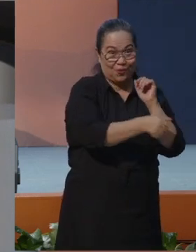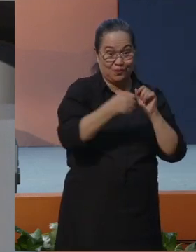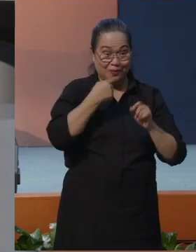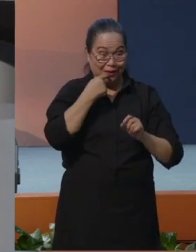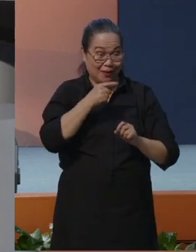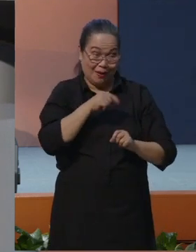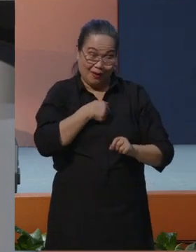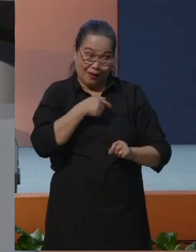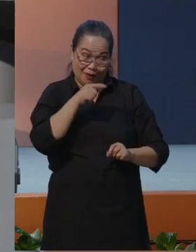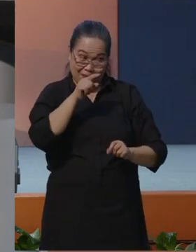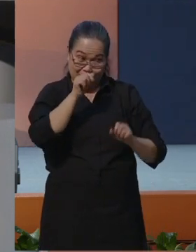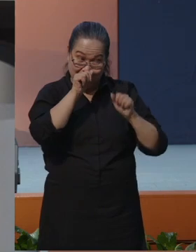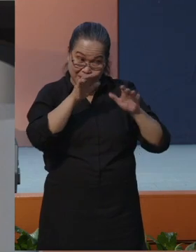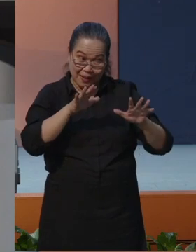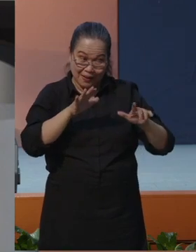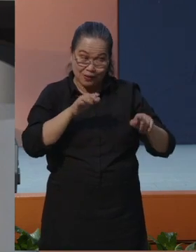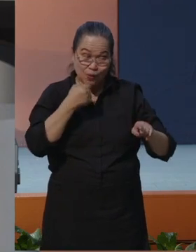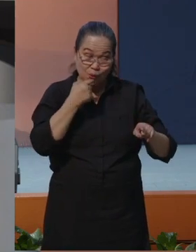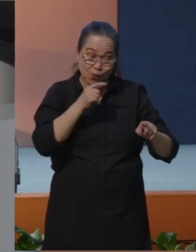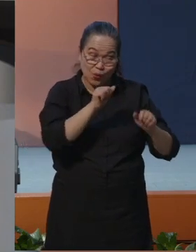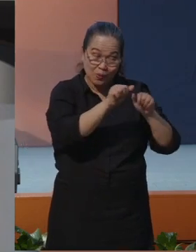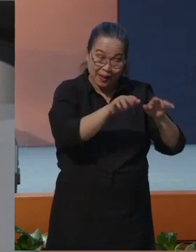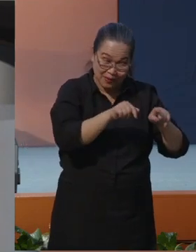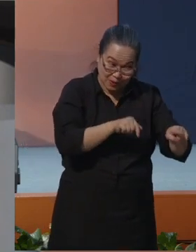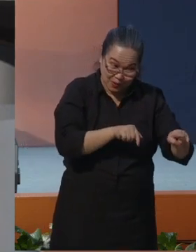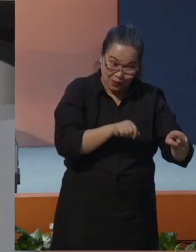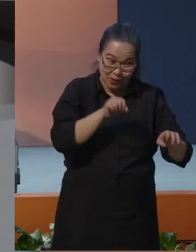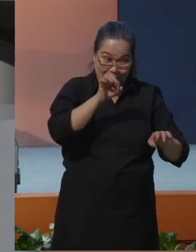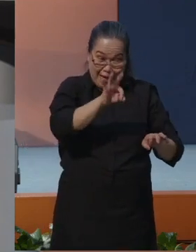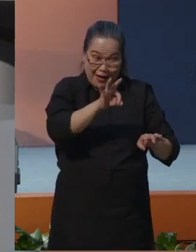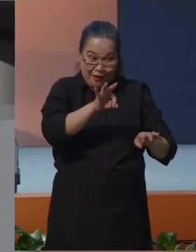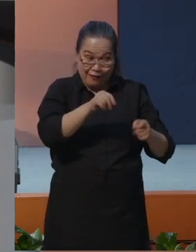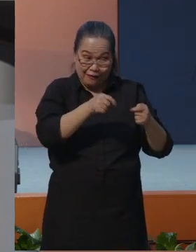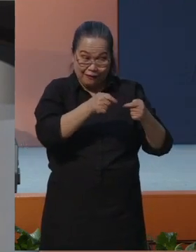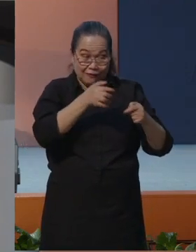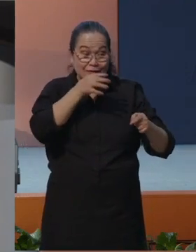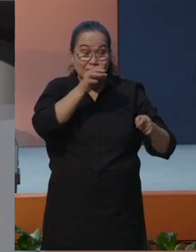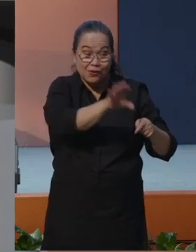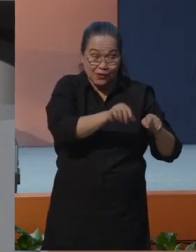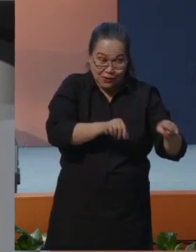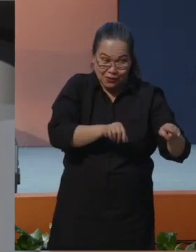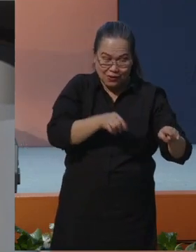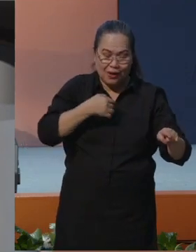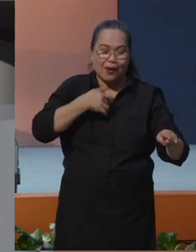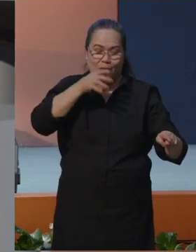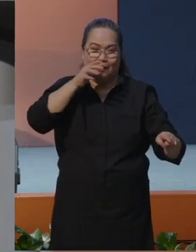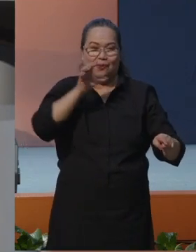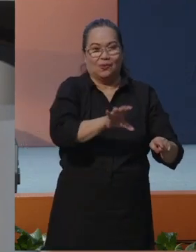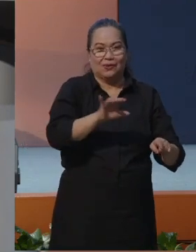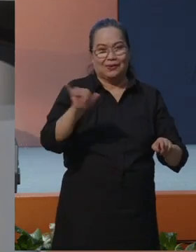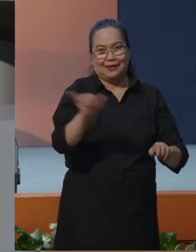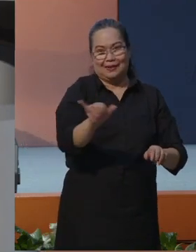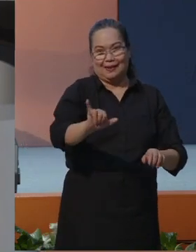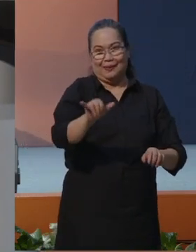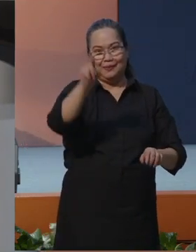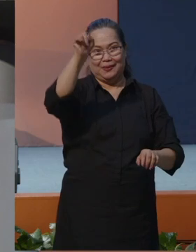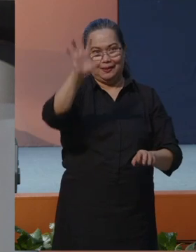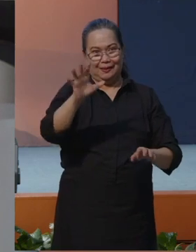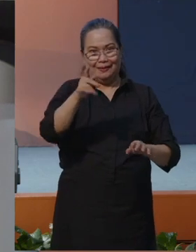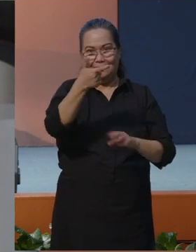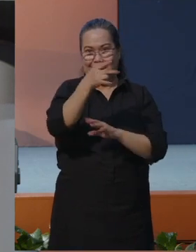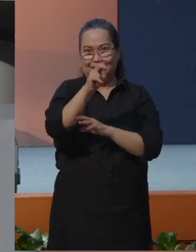who dishonors you I will curse, and in you all the families of the earth shall be blessed.